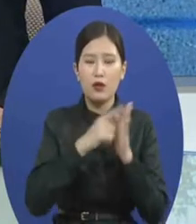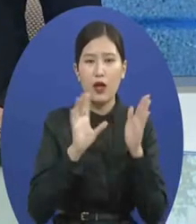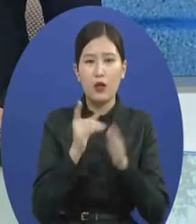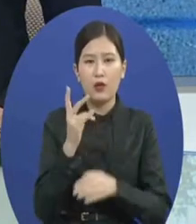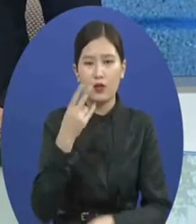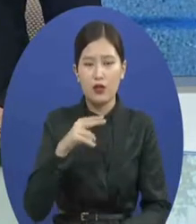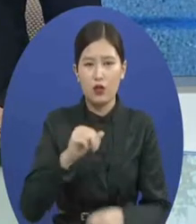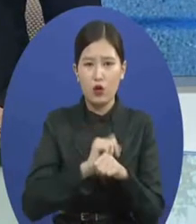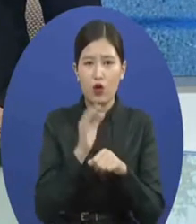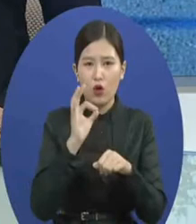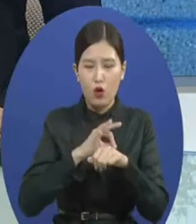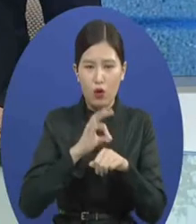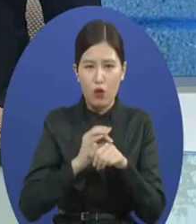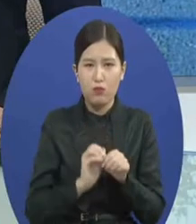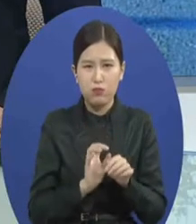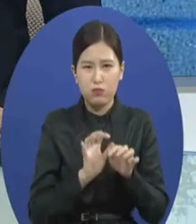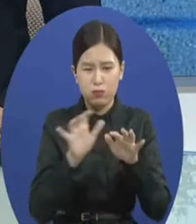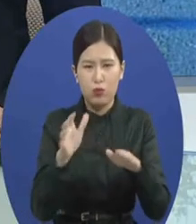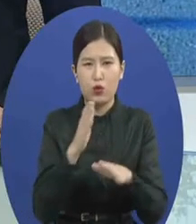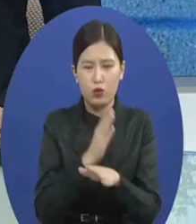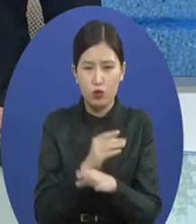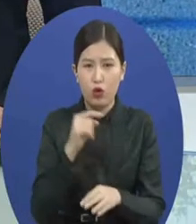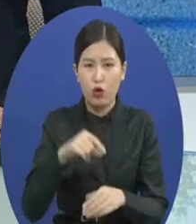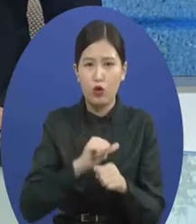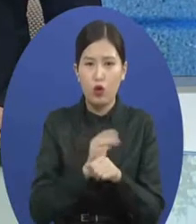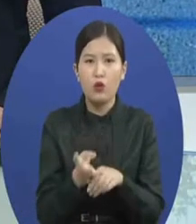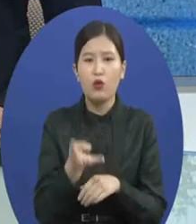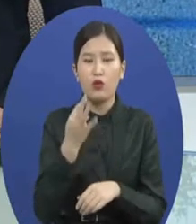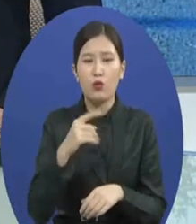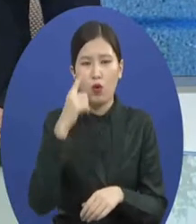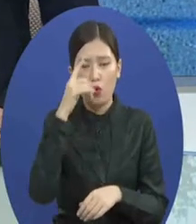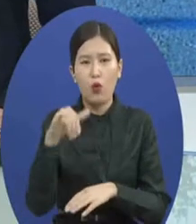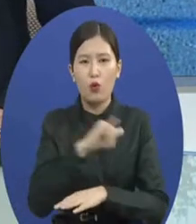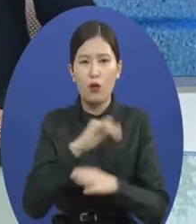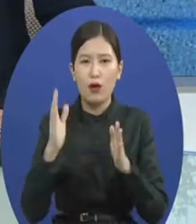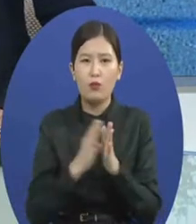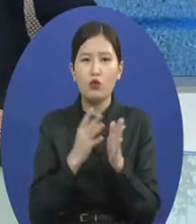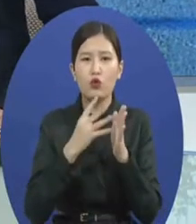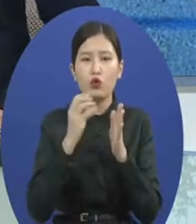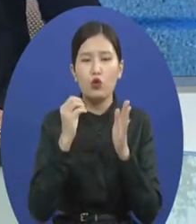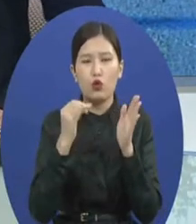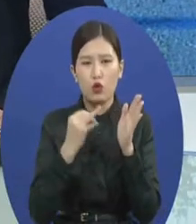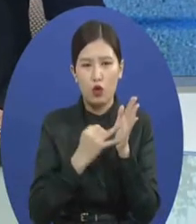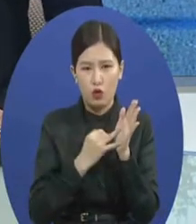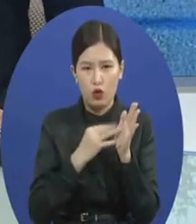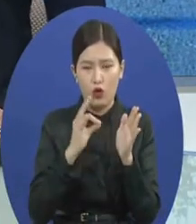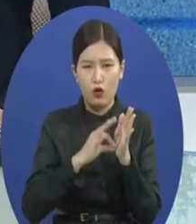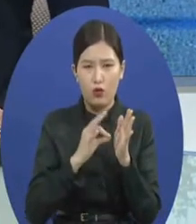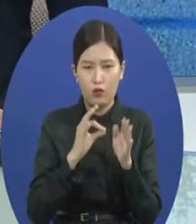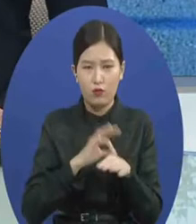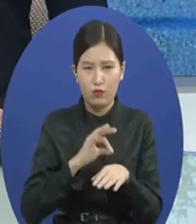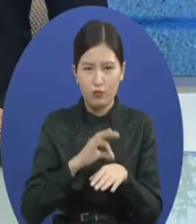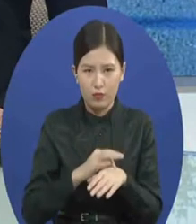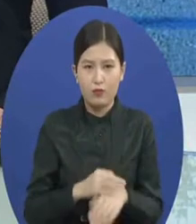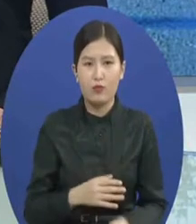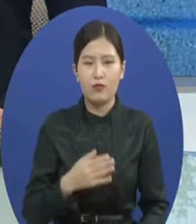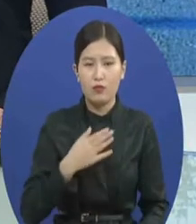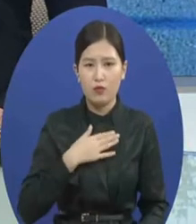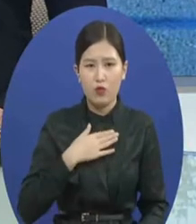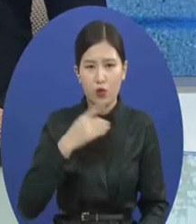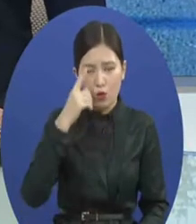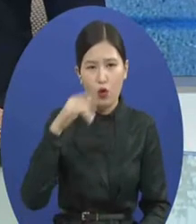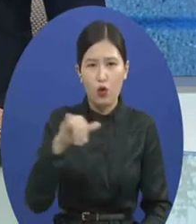халдварыг дотооддоо алдсан. Өнөөдрийн байдлаар халдварын тохиолдол улсын хэмжээнд нийтдээ 907 болоод байгаа. Манайх бол эрүүл мэндийн салбарын